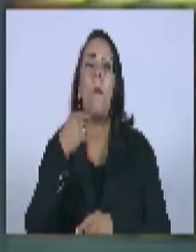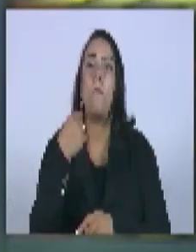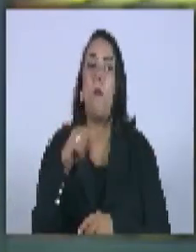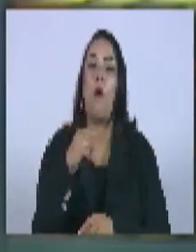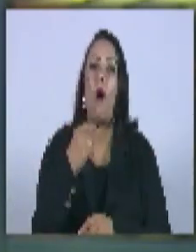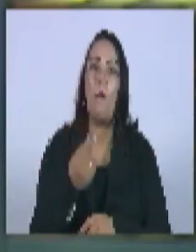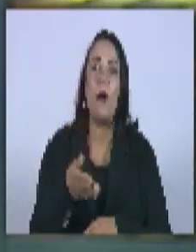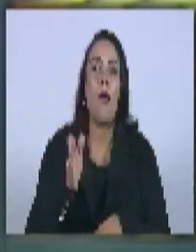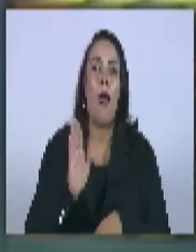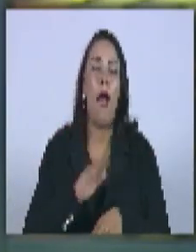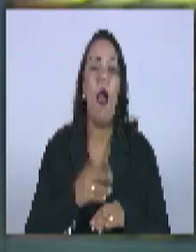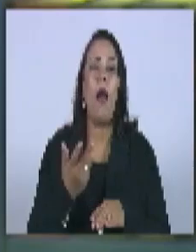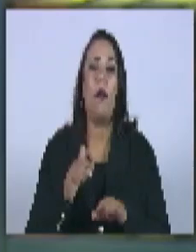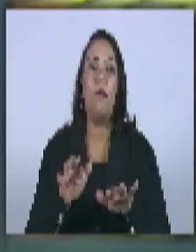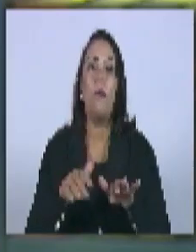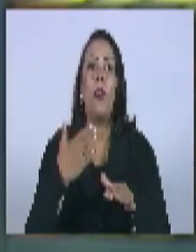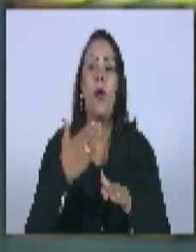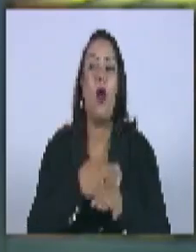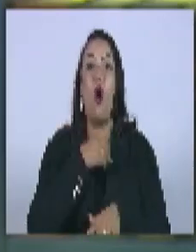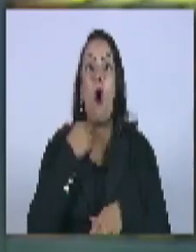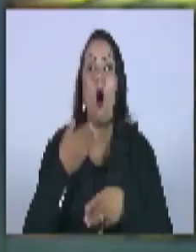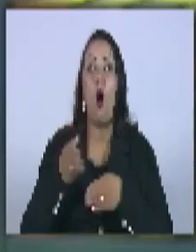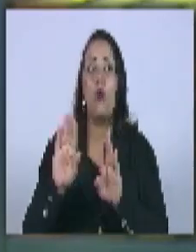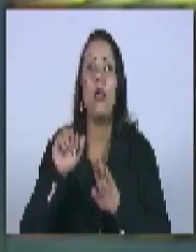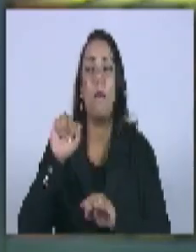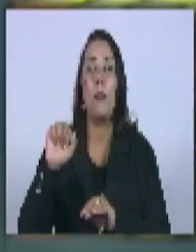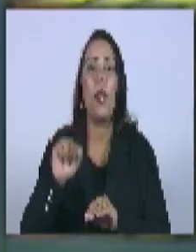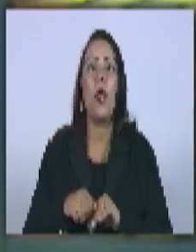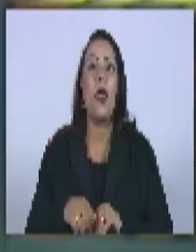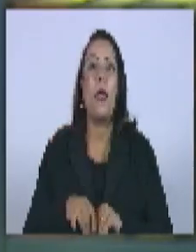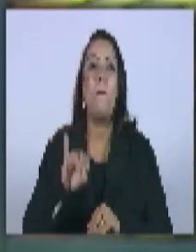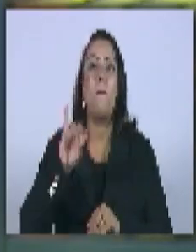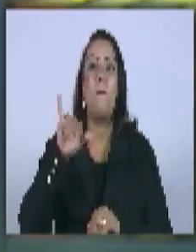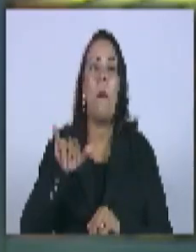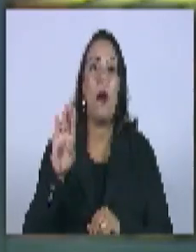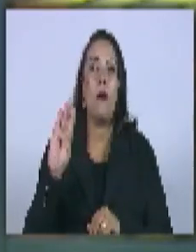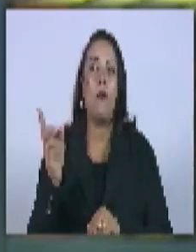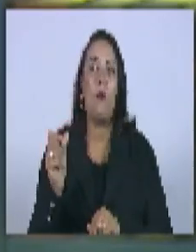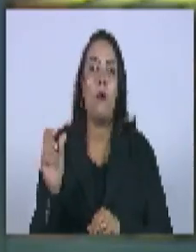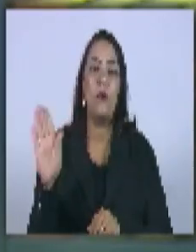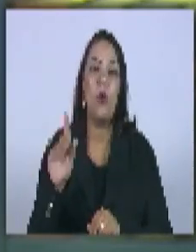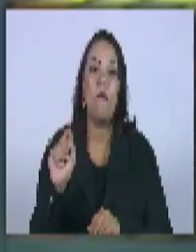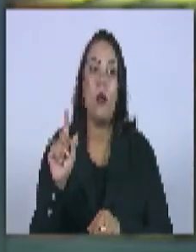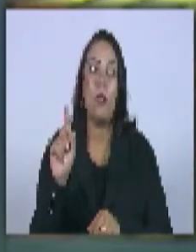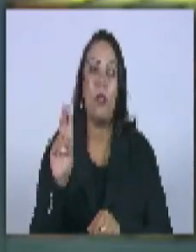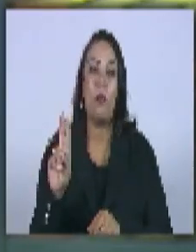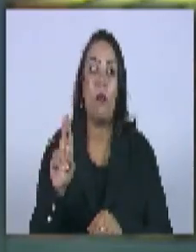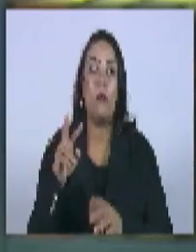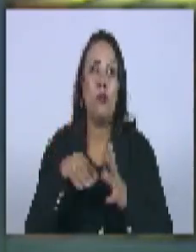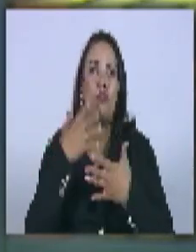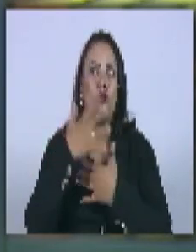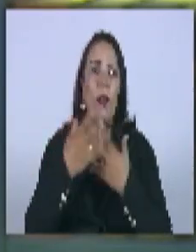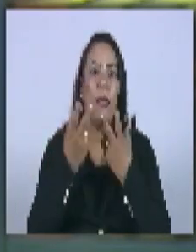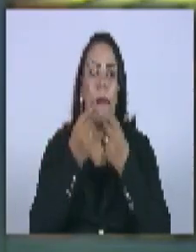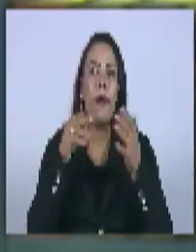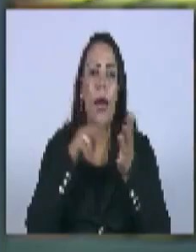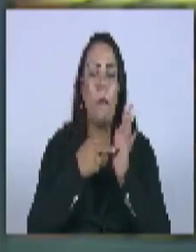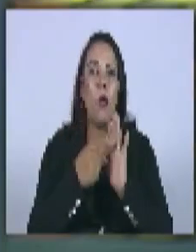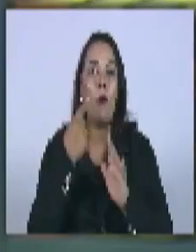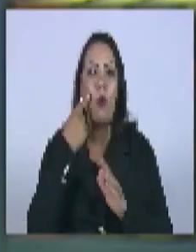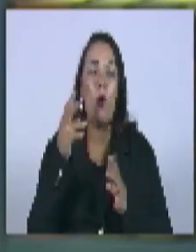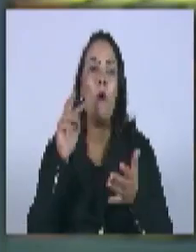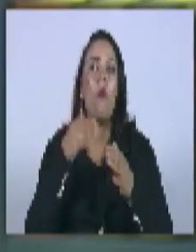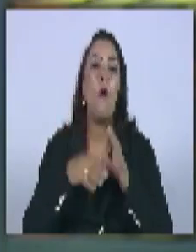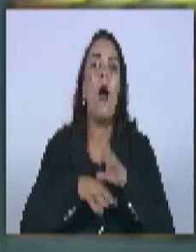الكمبيوتر الخاصه بمايكروسوفت بتعتمد عليها شركات وهيئات كثيره تستطيع ان تعطلها وما